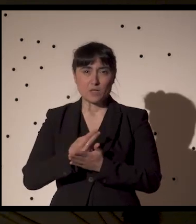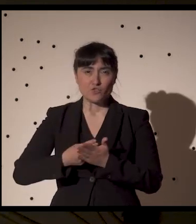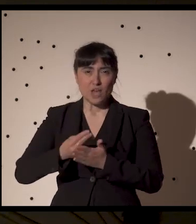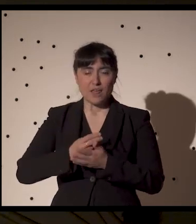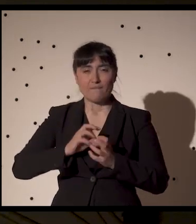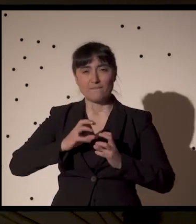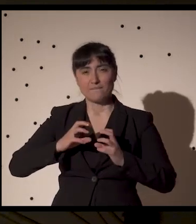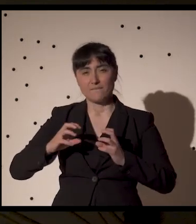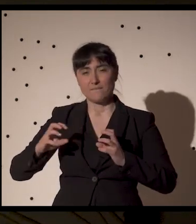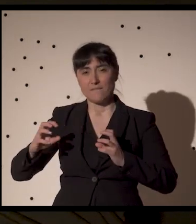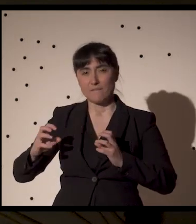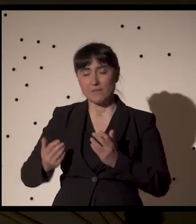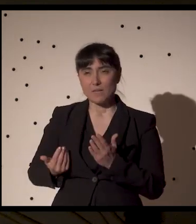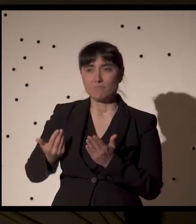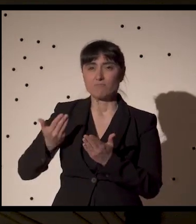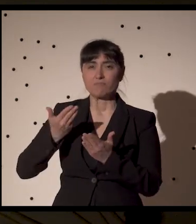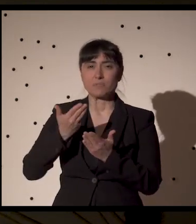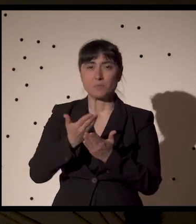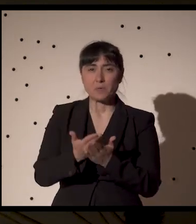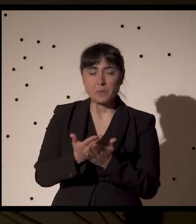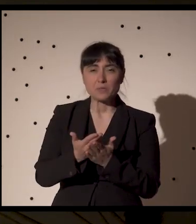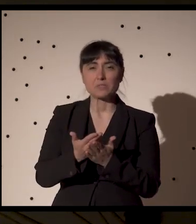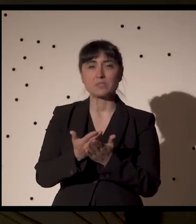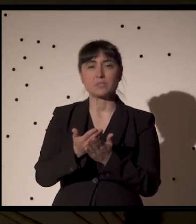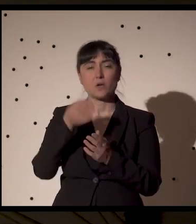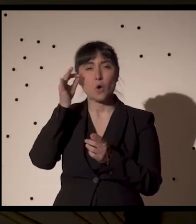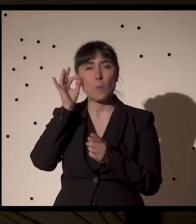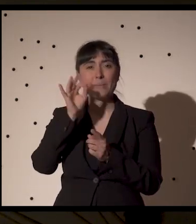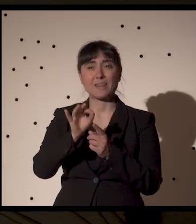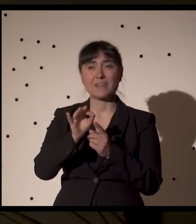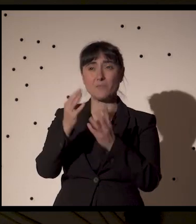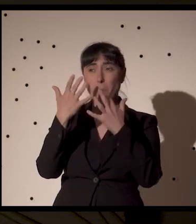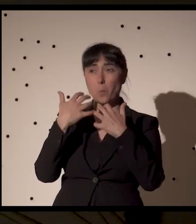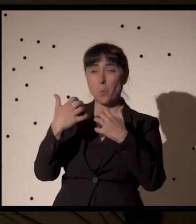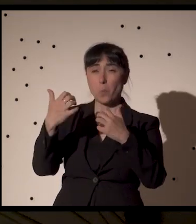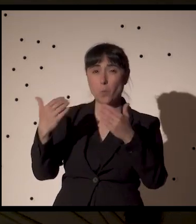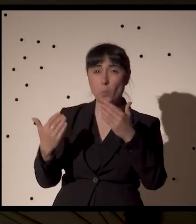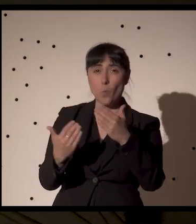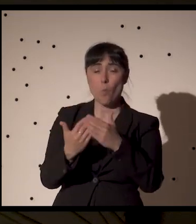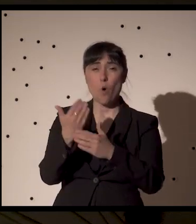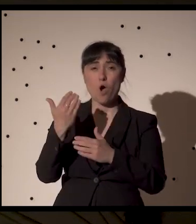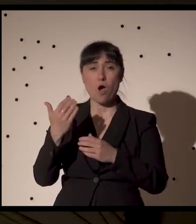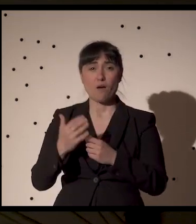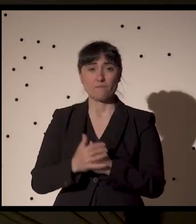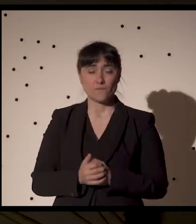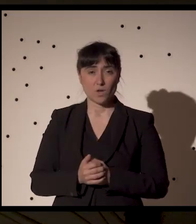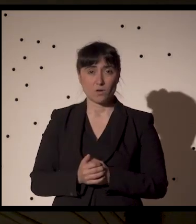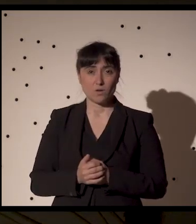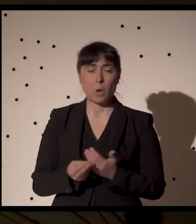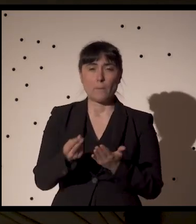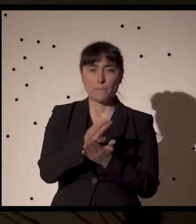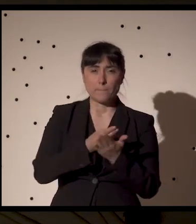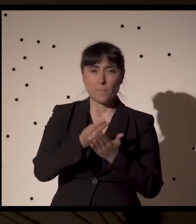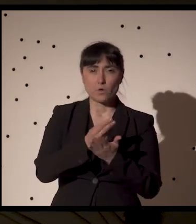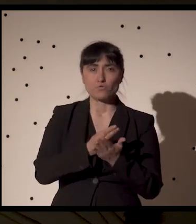con nuovi potenziali spettatori da Absolute beginners un progetto che è destinato